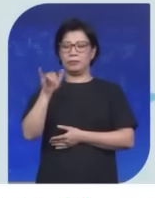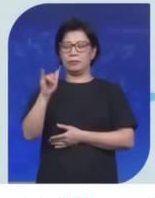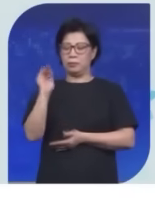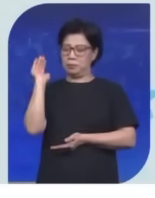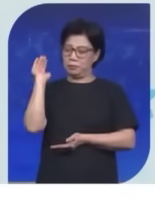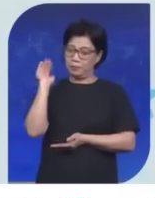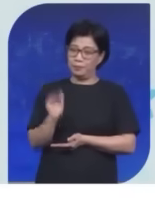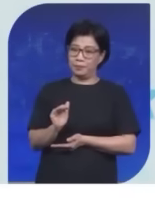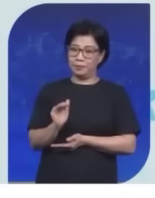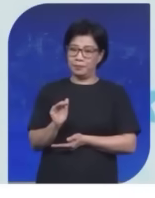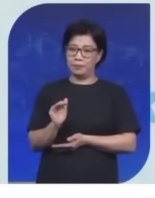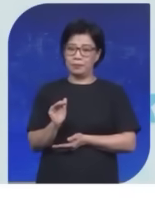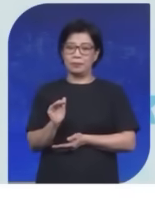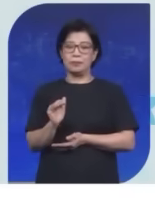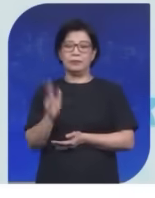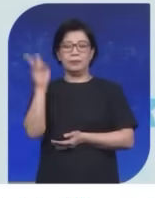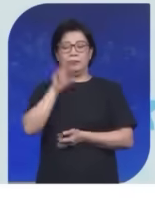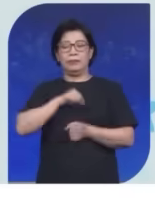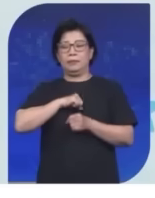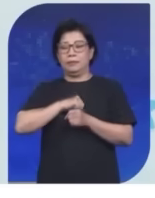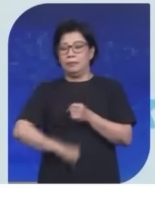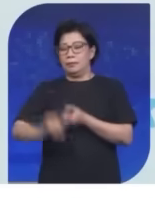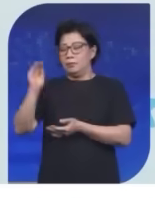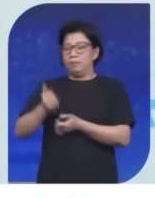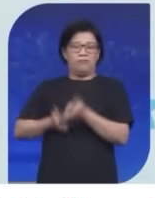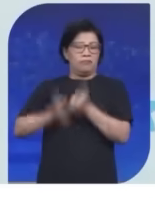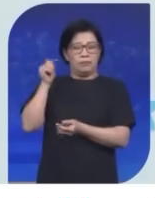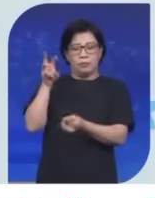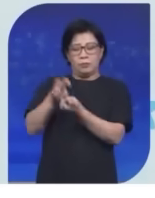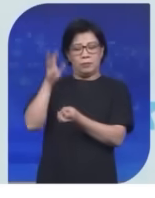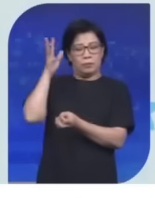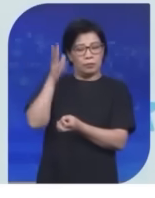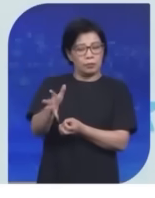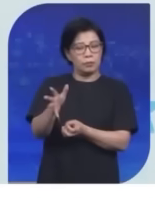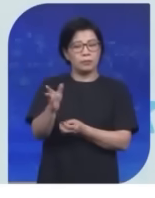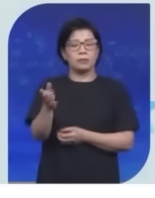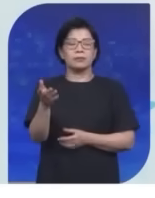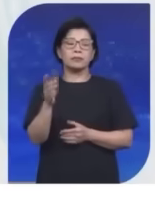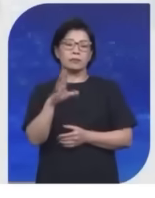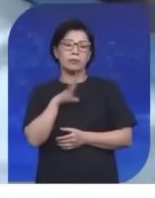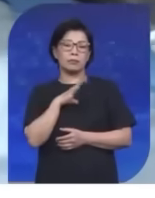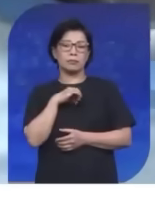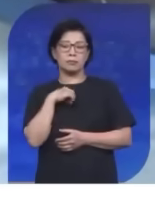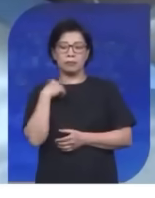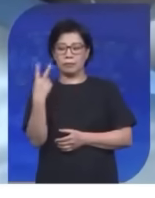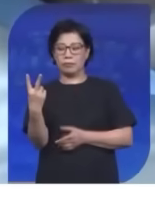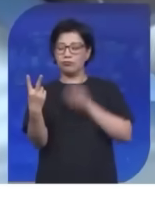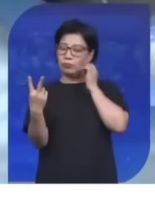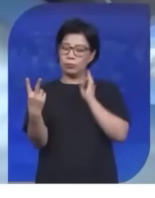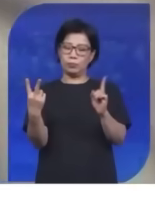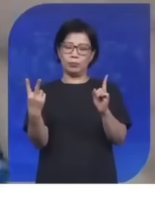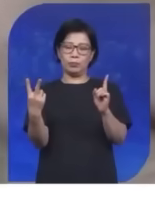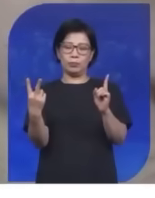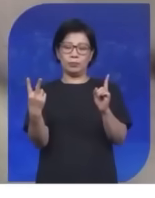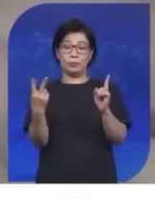từ trước đến nay. Tổng tỷ suất sinh của Việt Nam đang ở mức thấp nhất ở khu vực Đông Nam Á, tương đương khoảng 2 con trên một phụ nữ. Các chuyên gia đánh giá